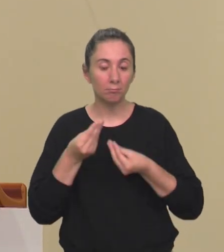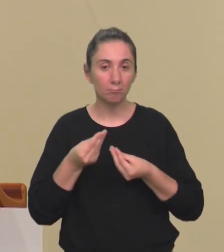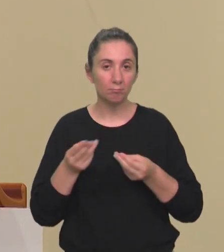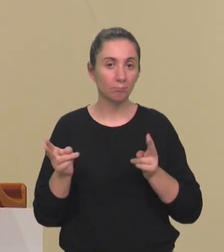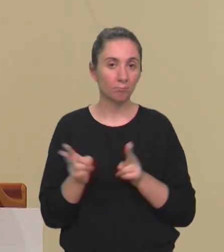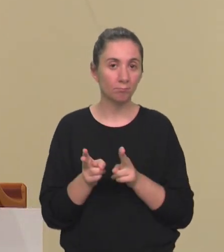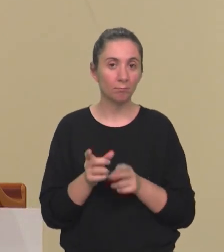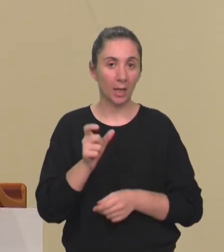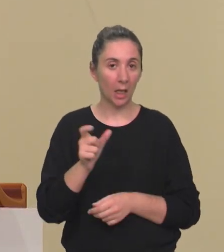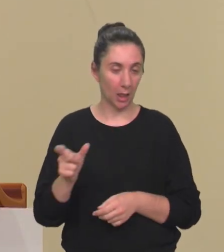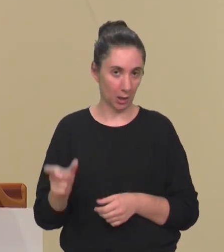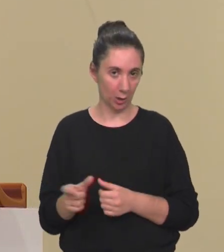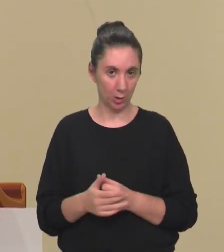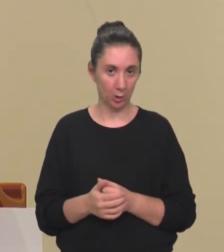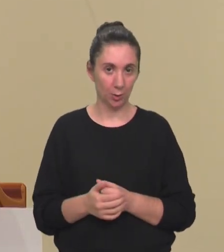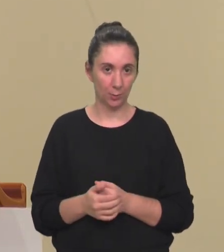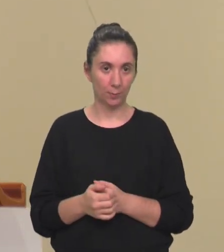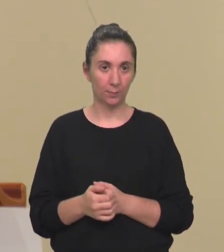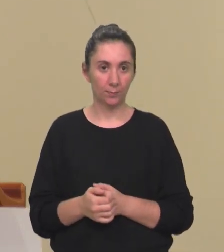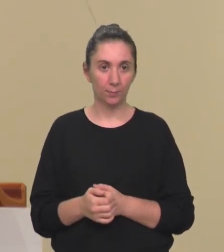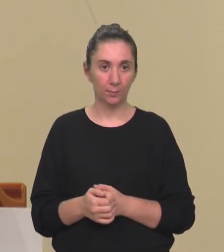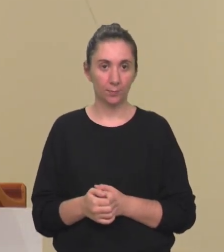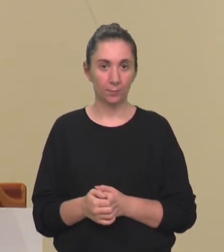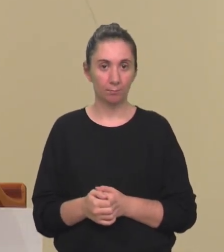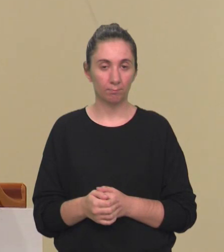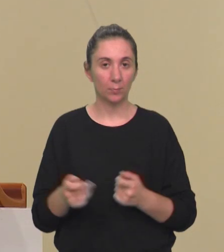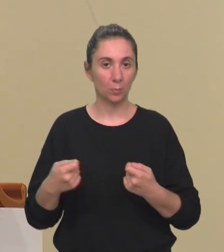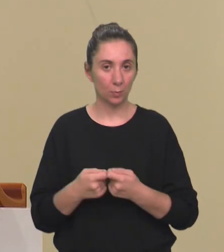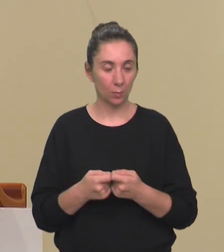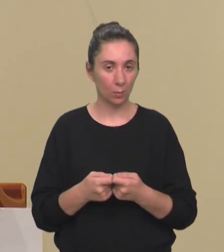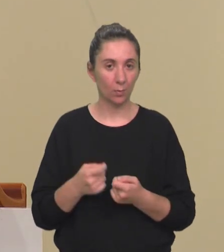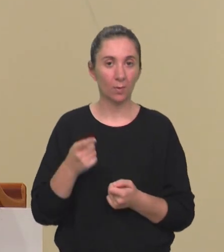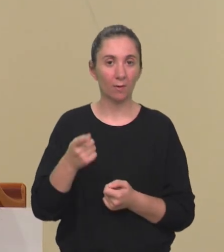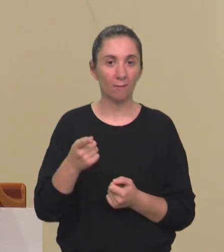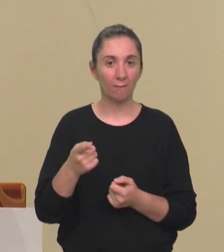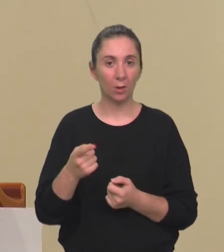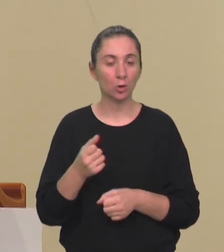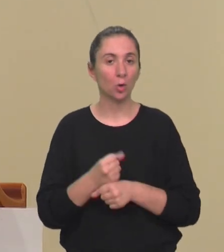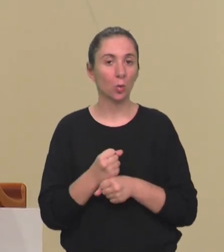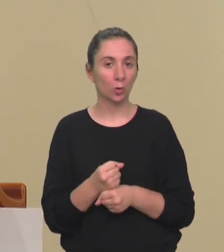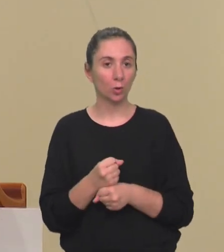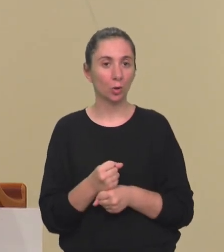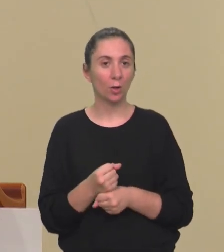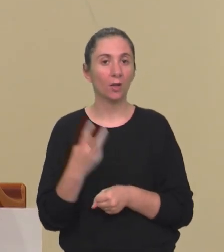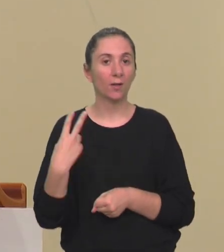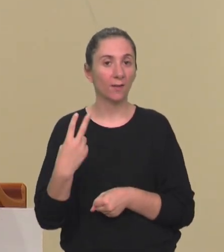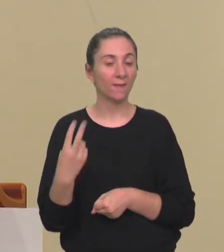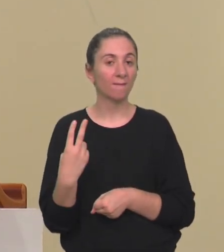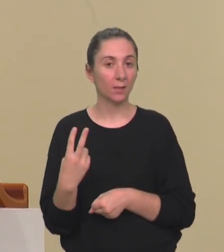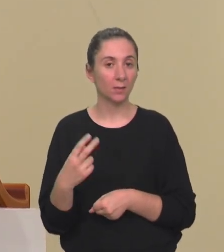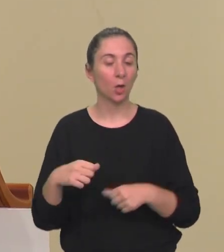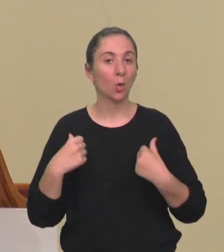nekoliko riječi povodom vašeg održavanja